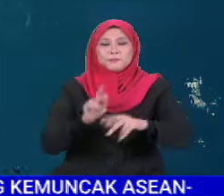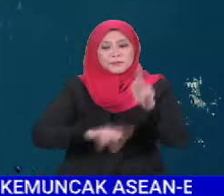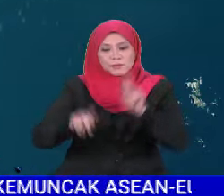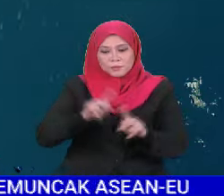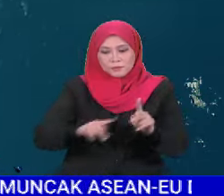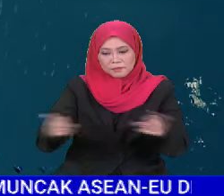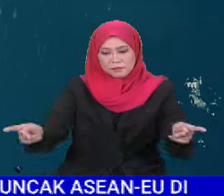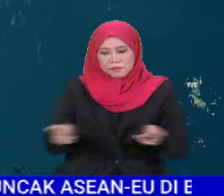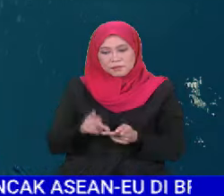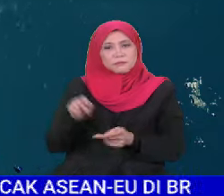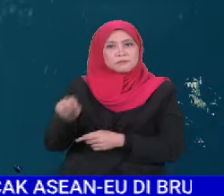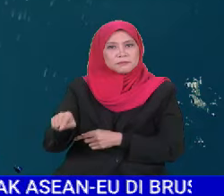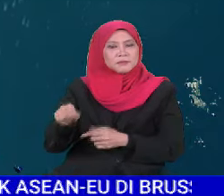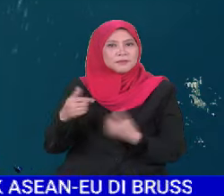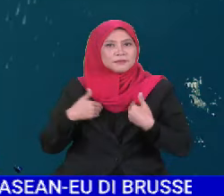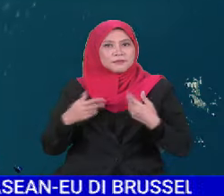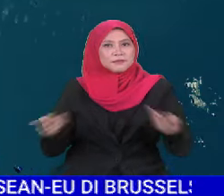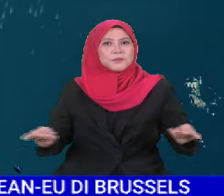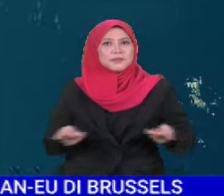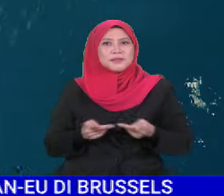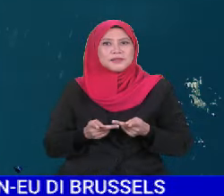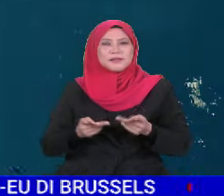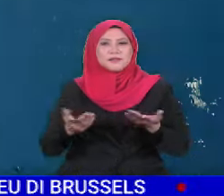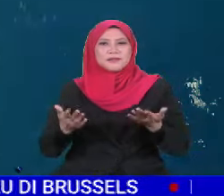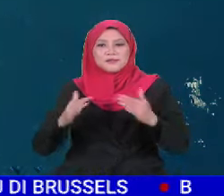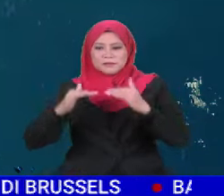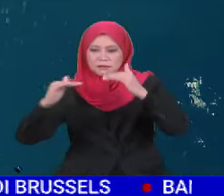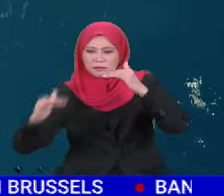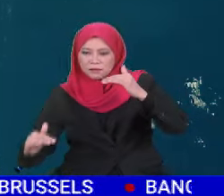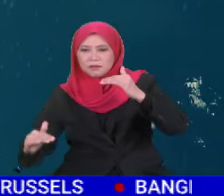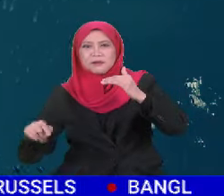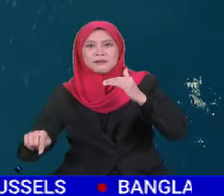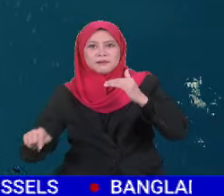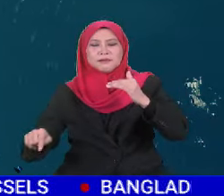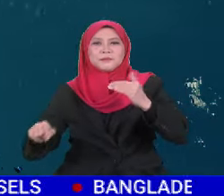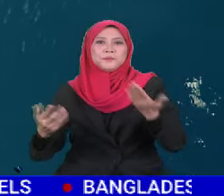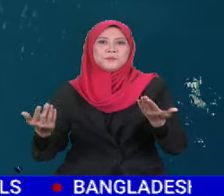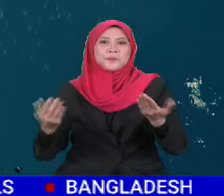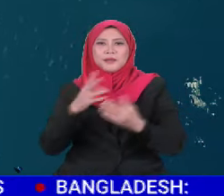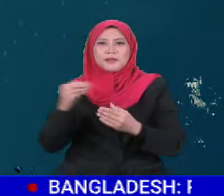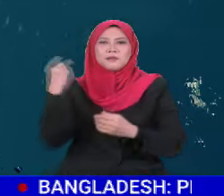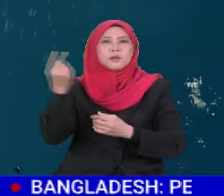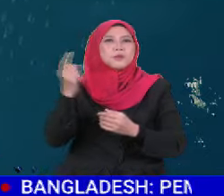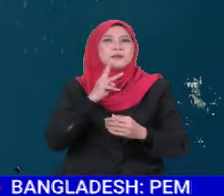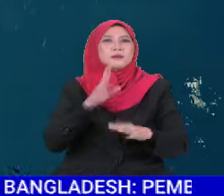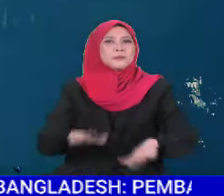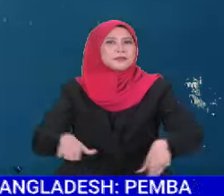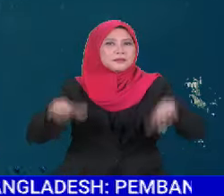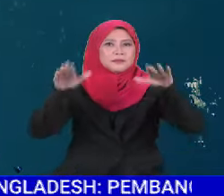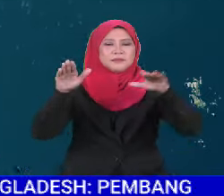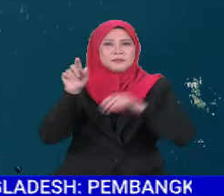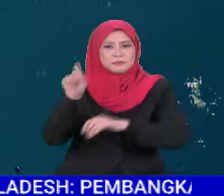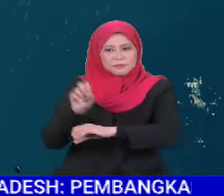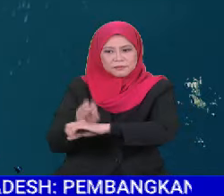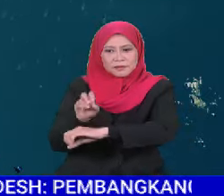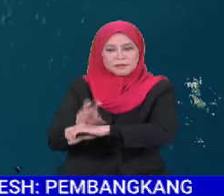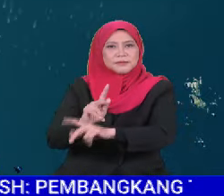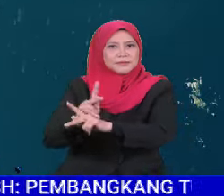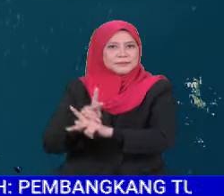ramai di sekitar kawasan terbabit, khususnya mereka yang berada di kawasan berkedudukan rendah dan juga di kawasan yang kerap banjir, dinasihatkan supaya